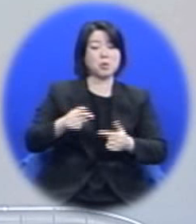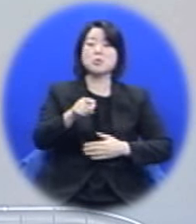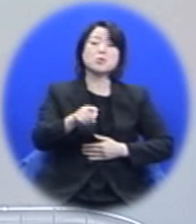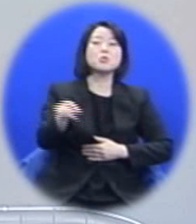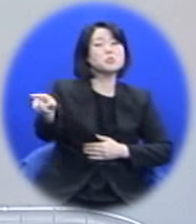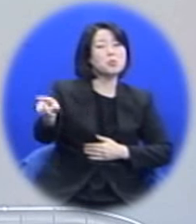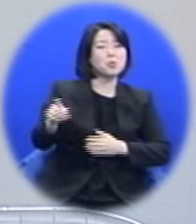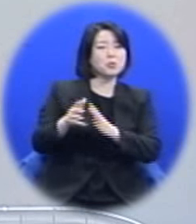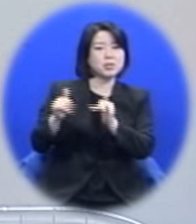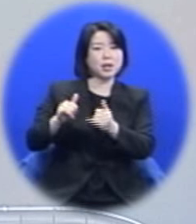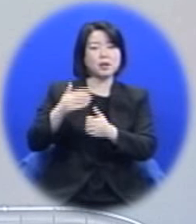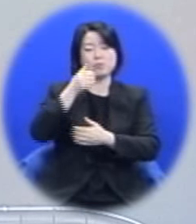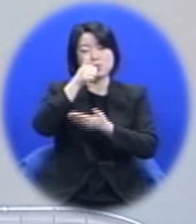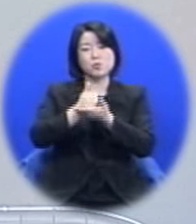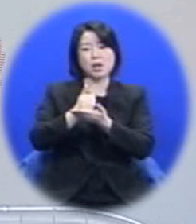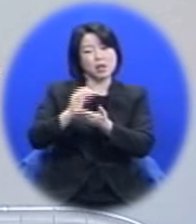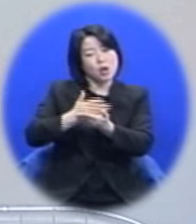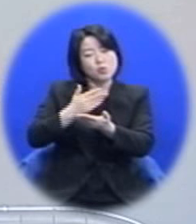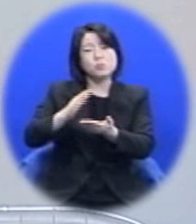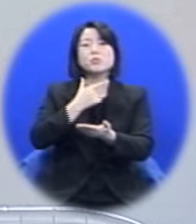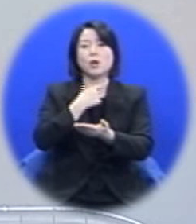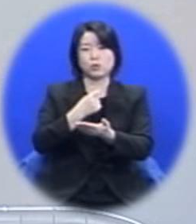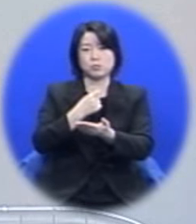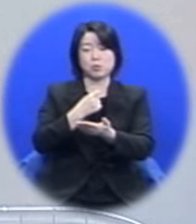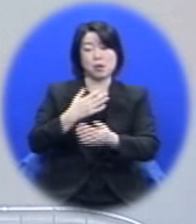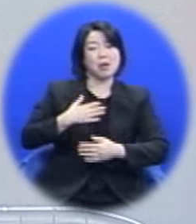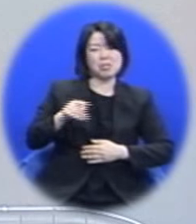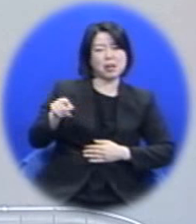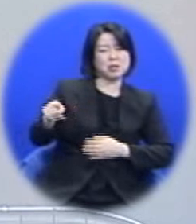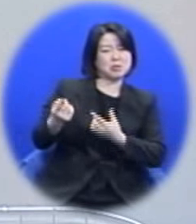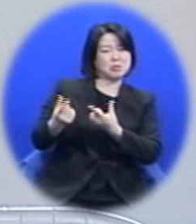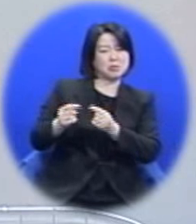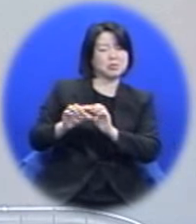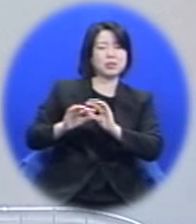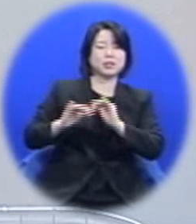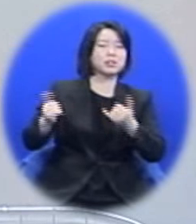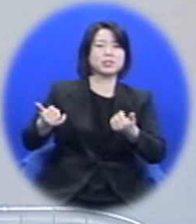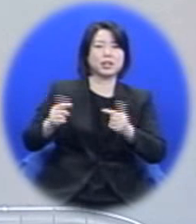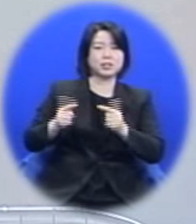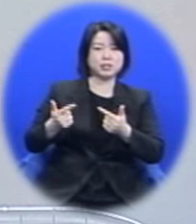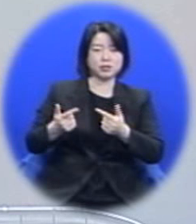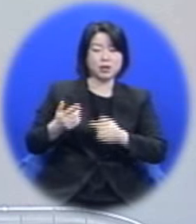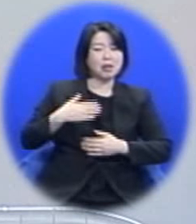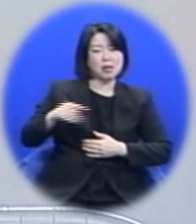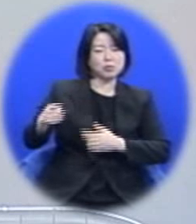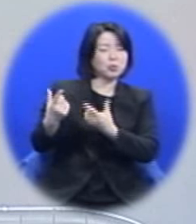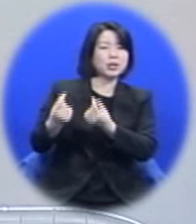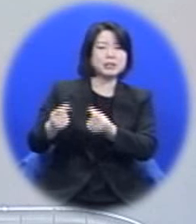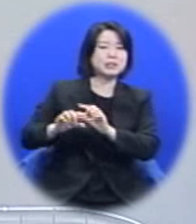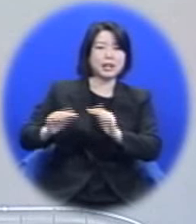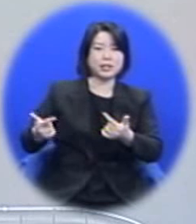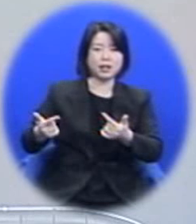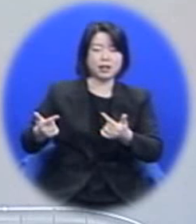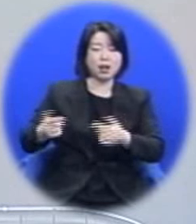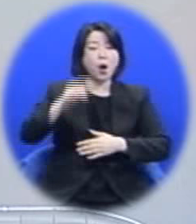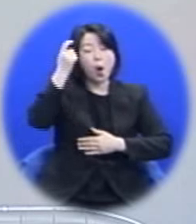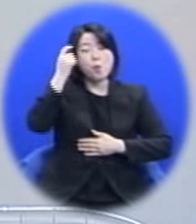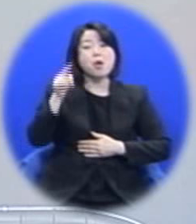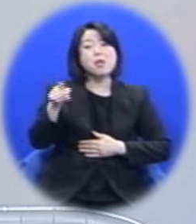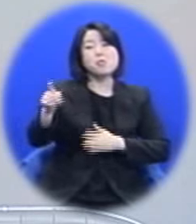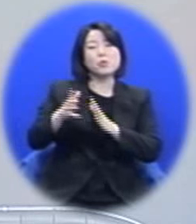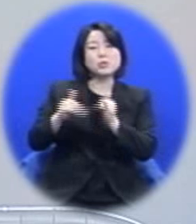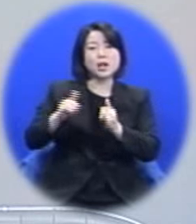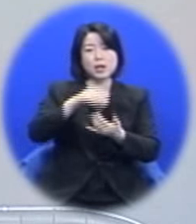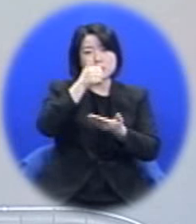죄예요. 나는 그런 사람 아니에요. 나를 그 사람하고 같이 엮지 마세요. 왜 그 사람의 죄를